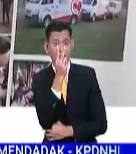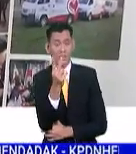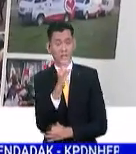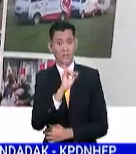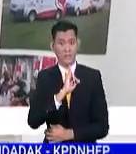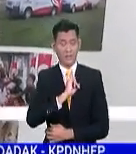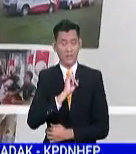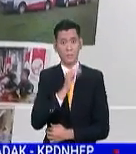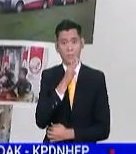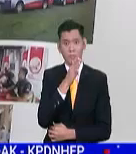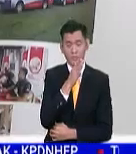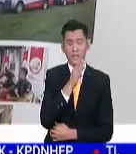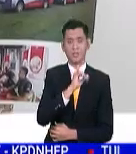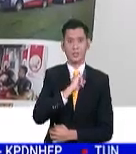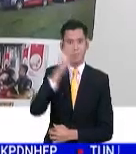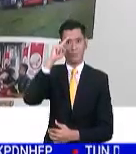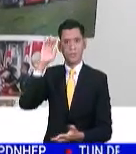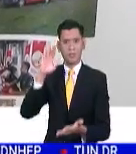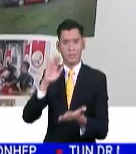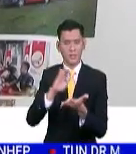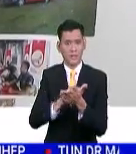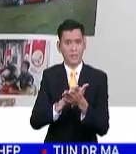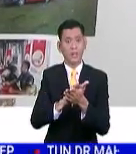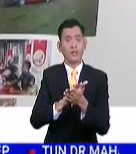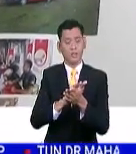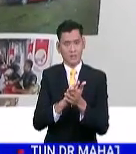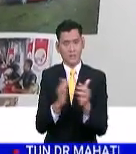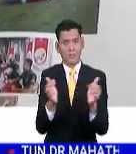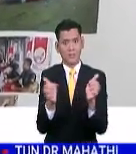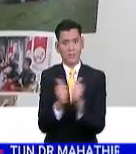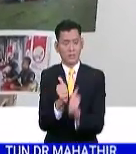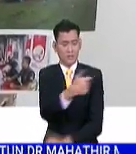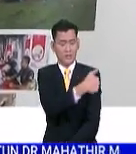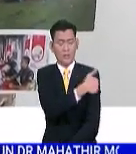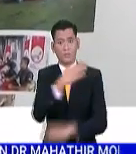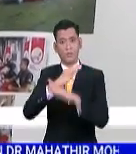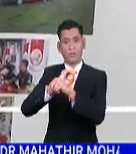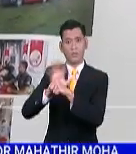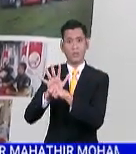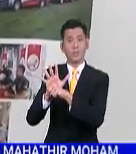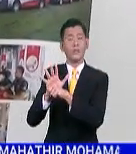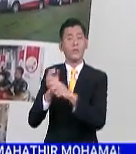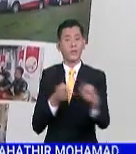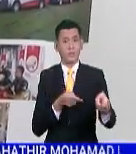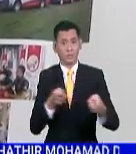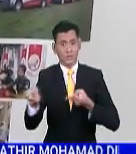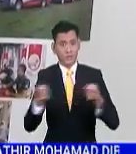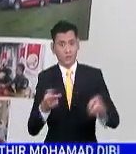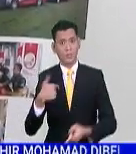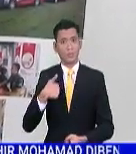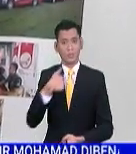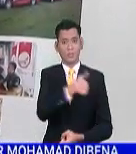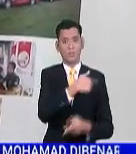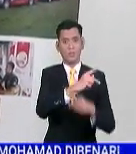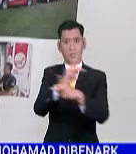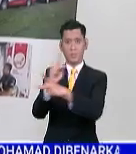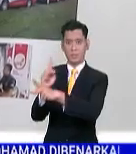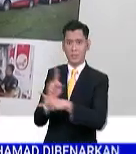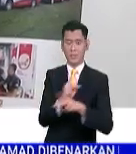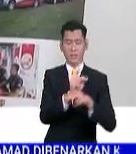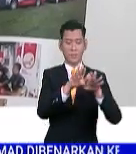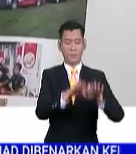ibu, saya yakin dengan vaksin ini adalah salah satu ikhtiar kita untuk melindungi